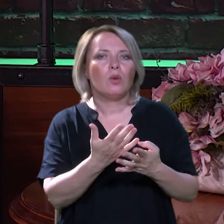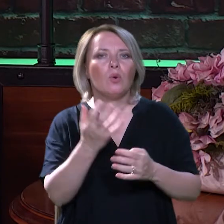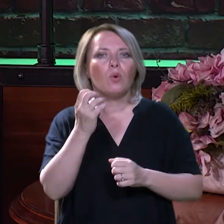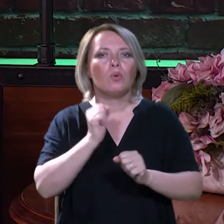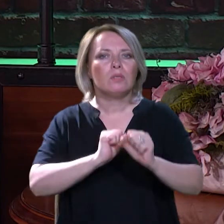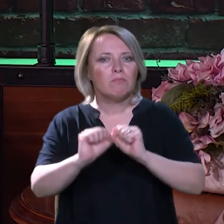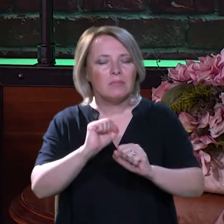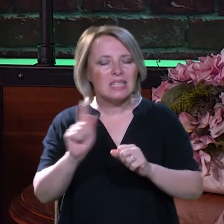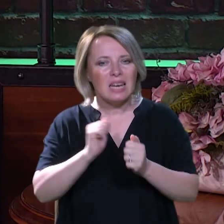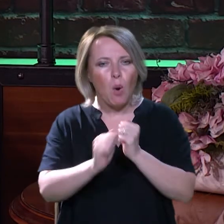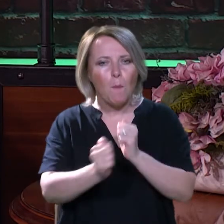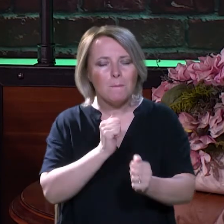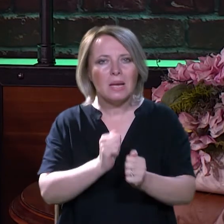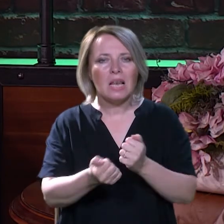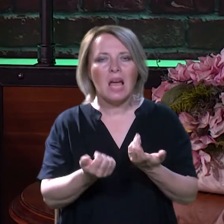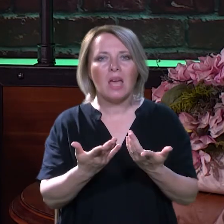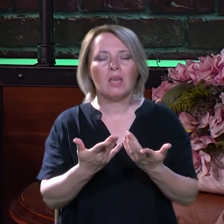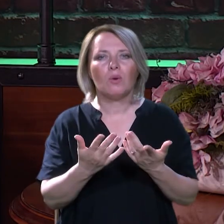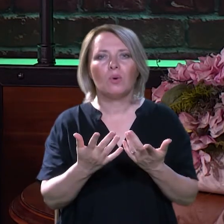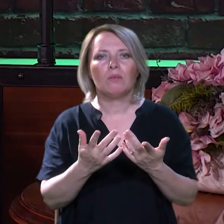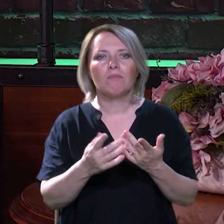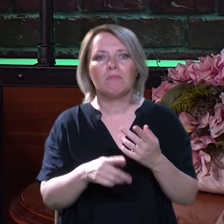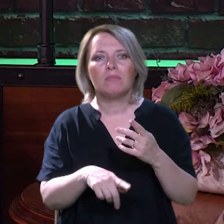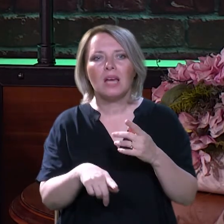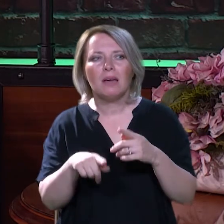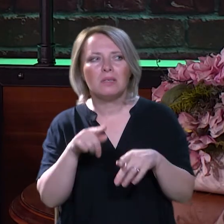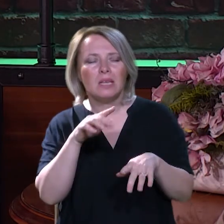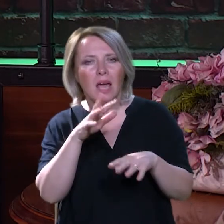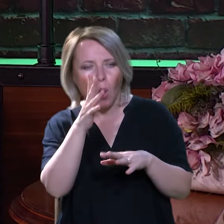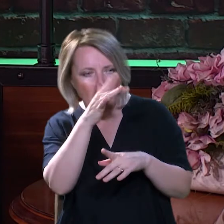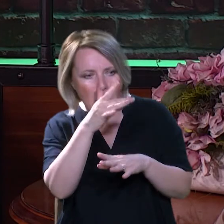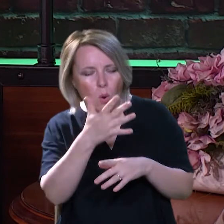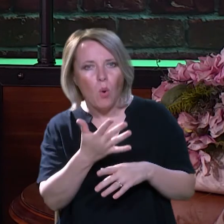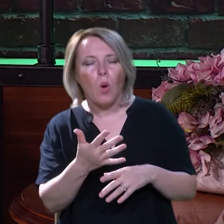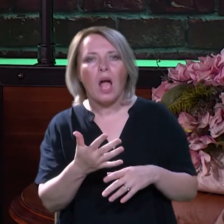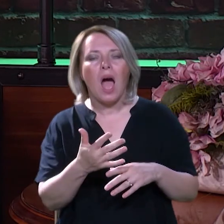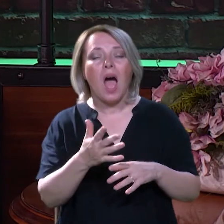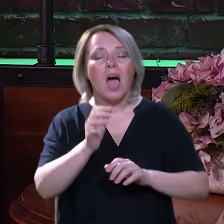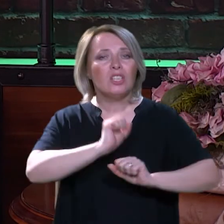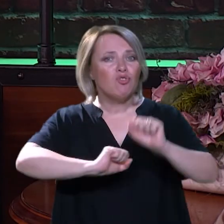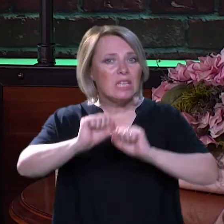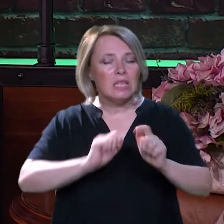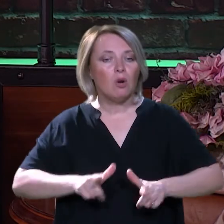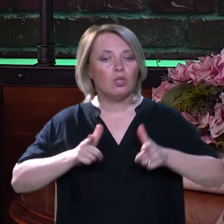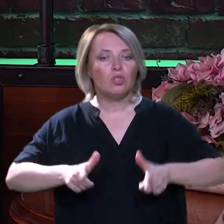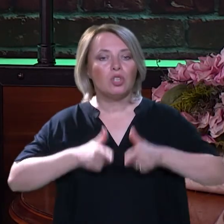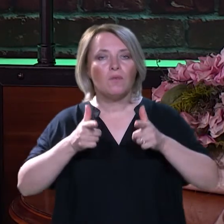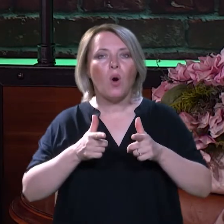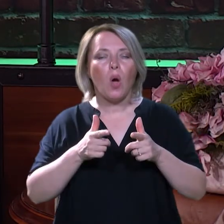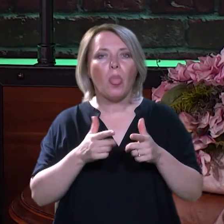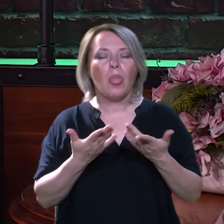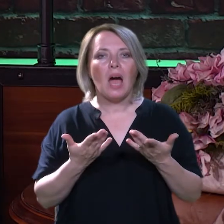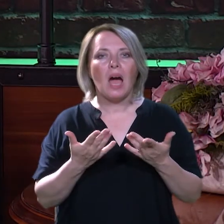se ne uprljaju, da im se slučajno netko ne naruga. Znači, nekako ih štite od života, drže ih u